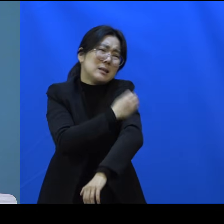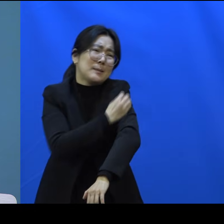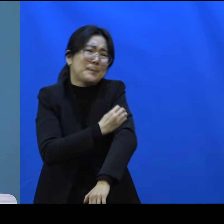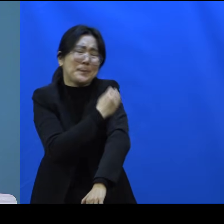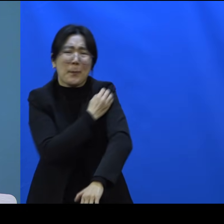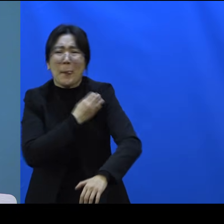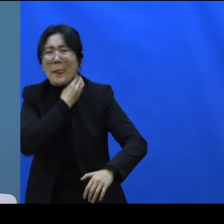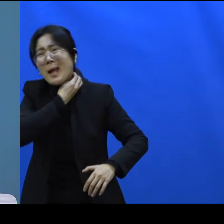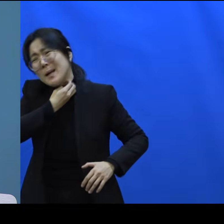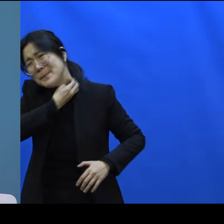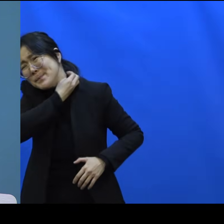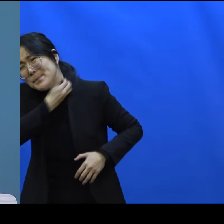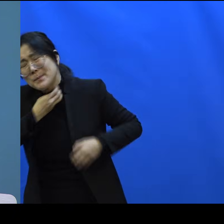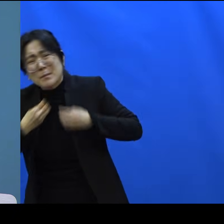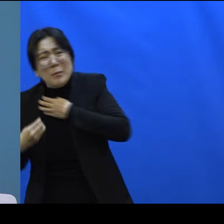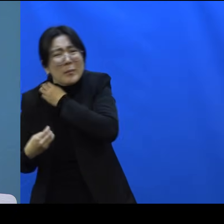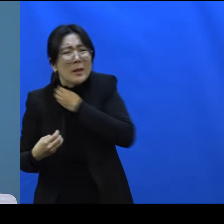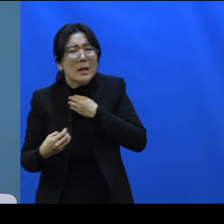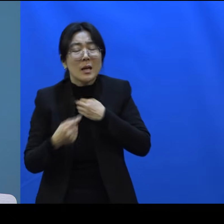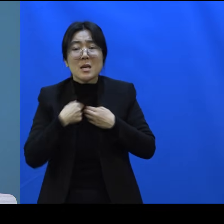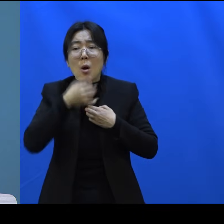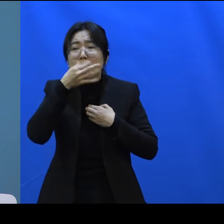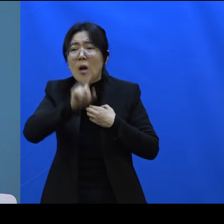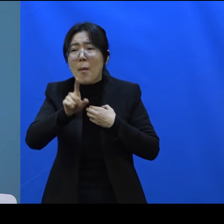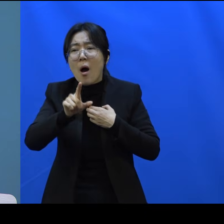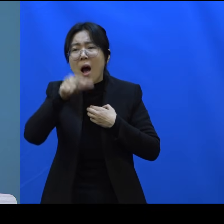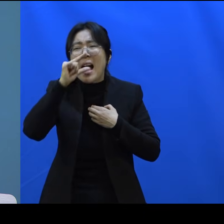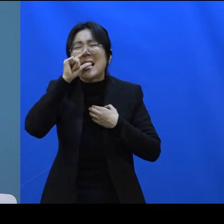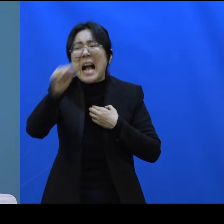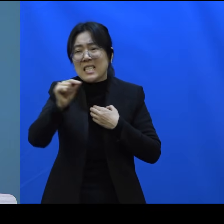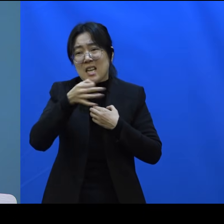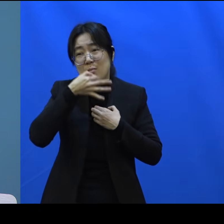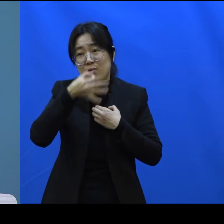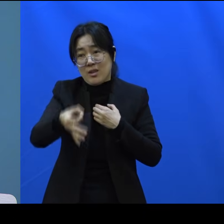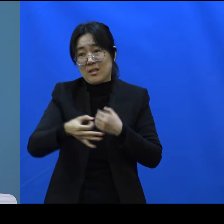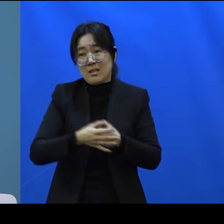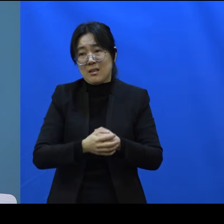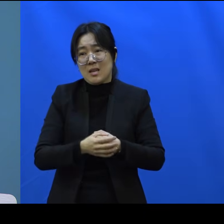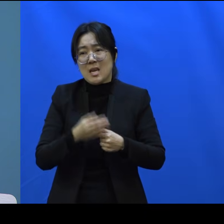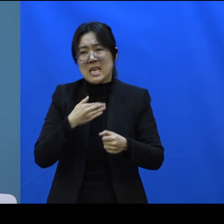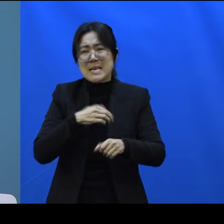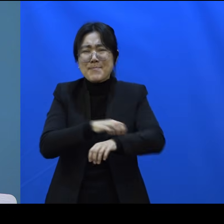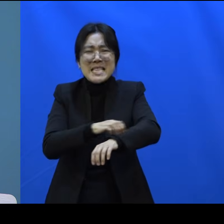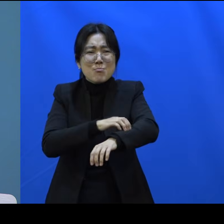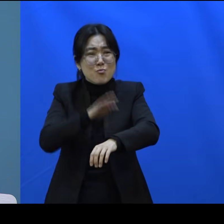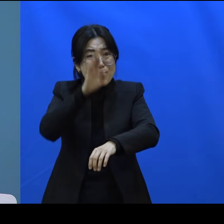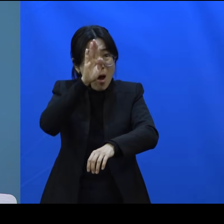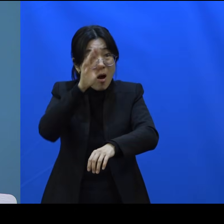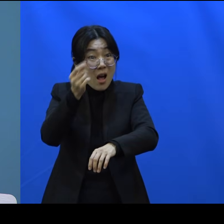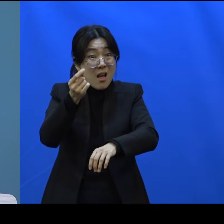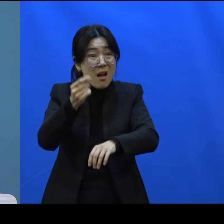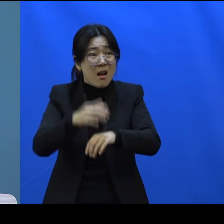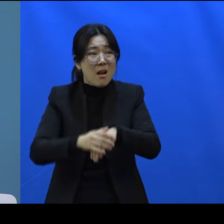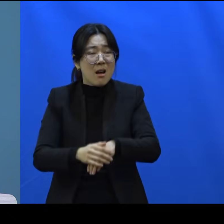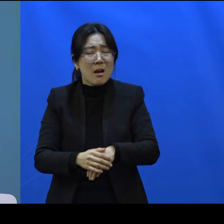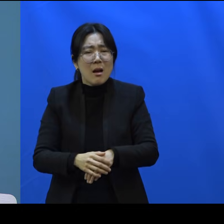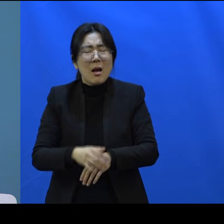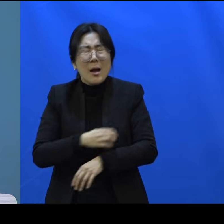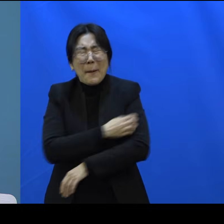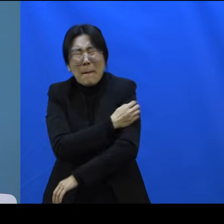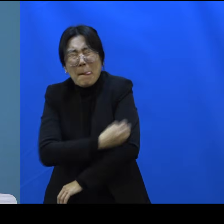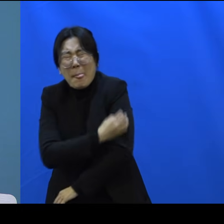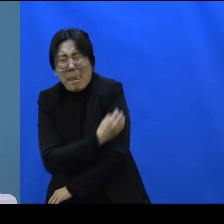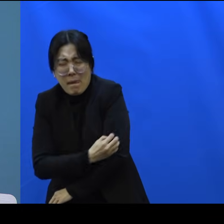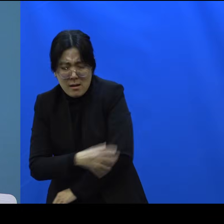너무 힘든 거예요. 너무 힘든 거. 그래서 이 가시로 인하여 바울 자신이 굉장히 약해져 있는 거죠.